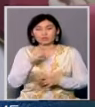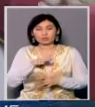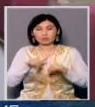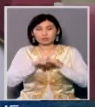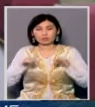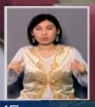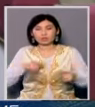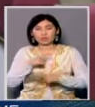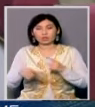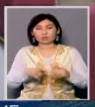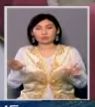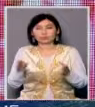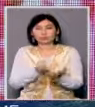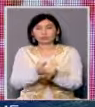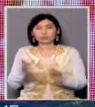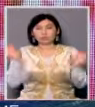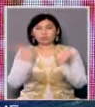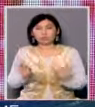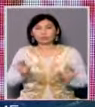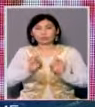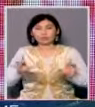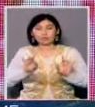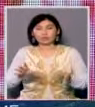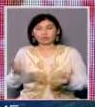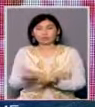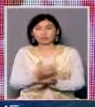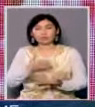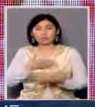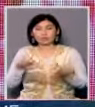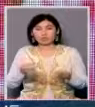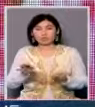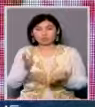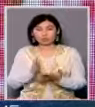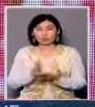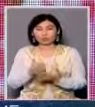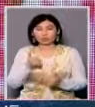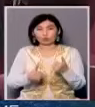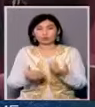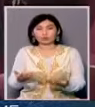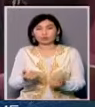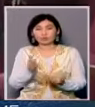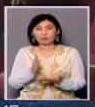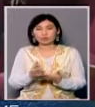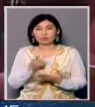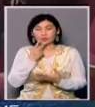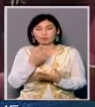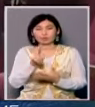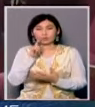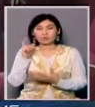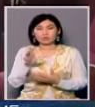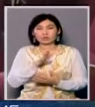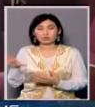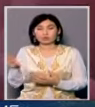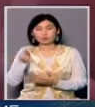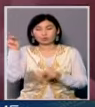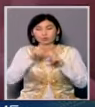развитие традиционного поэтического искусства, пропаганда достижения нашей независимости. В конкурсе приняли участие представители молодежи из всех